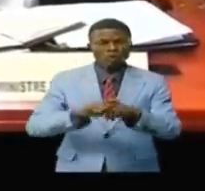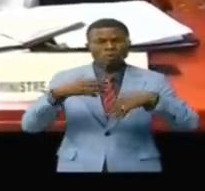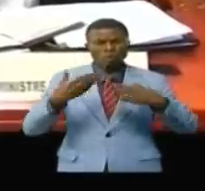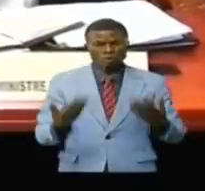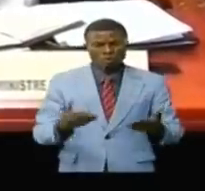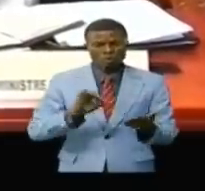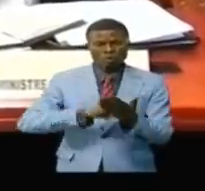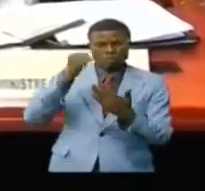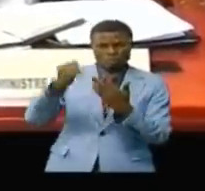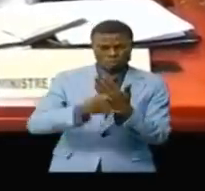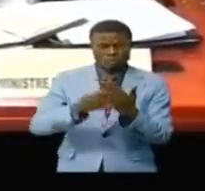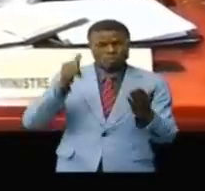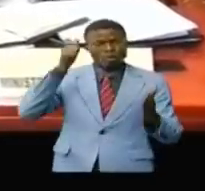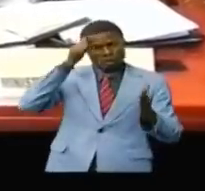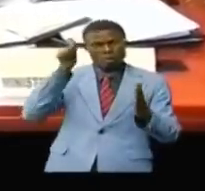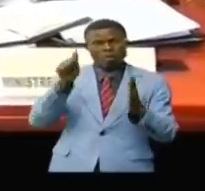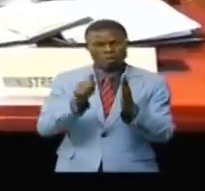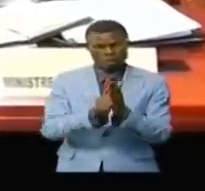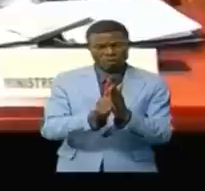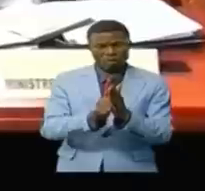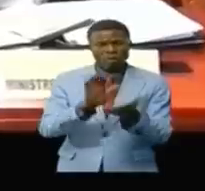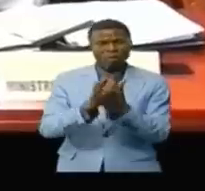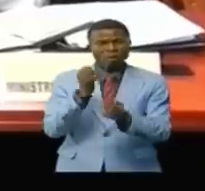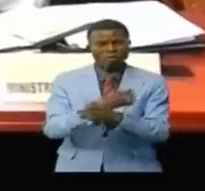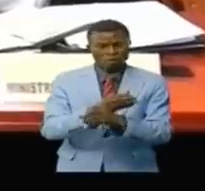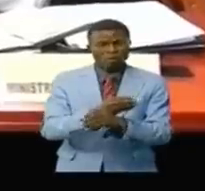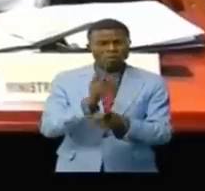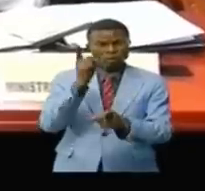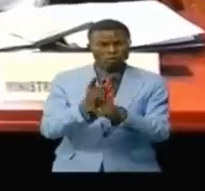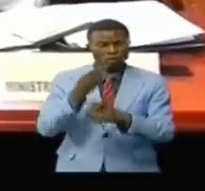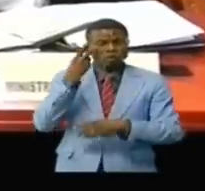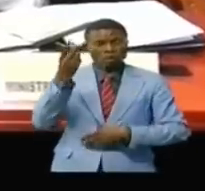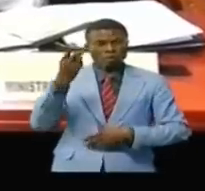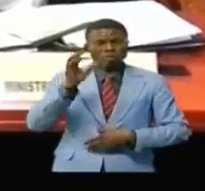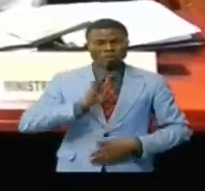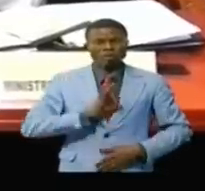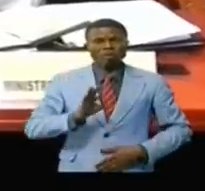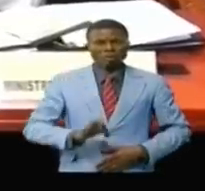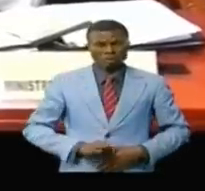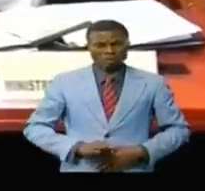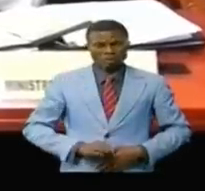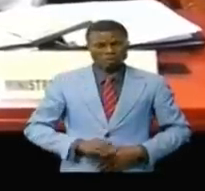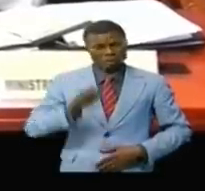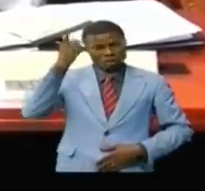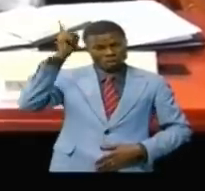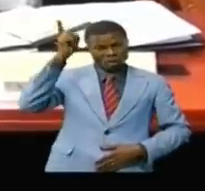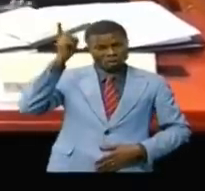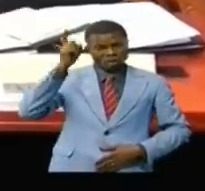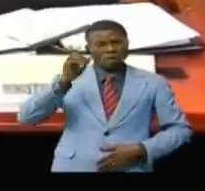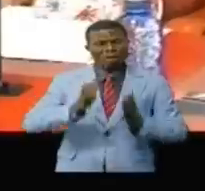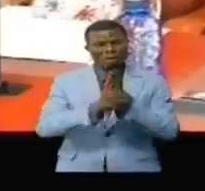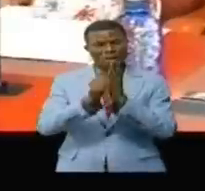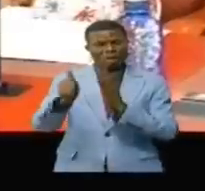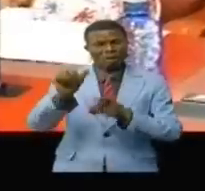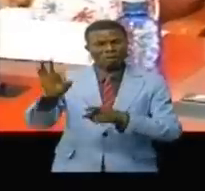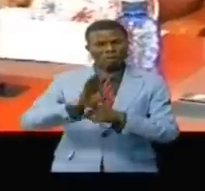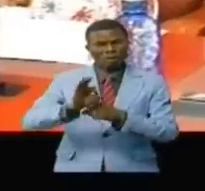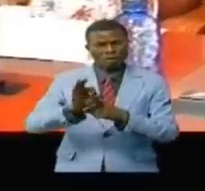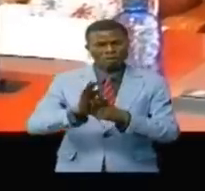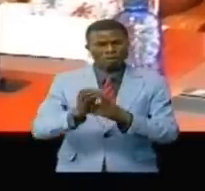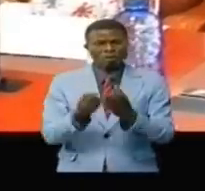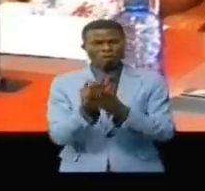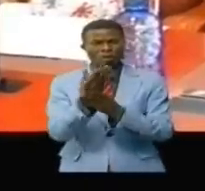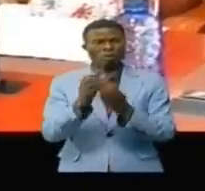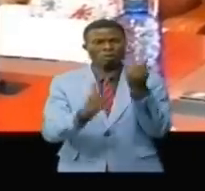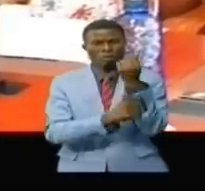Ces projets de décret concrétise donc la vision du président de la République visant à améliorer la qualité de la formation de ressources